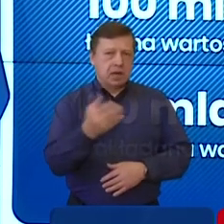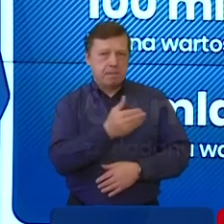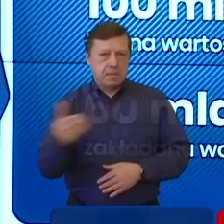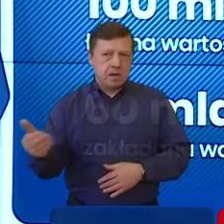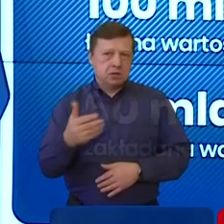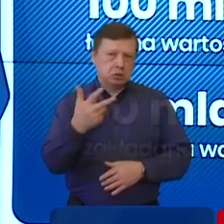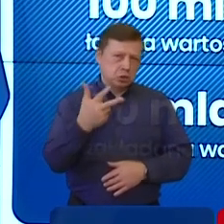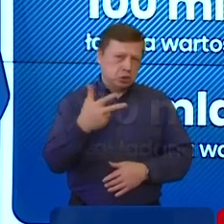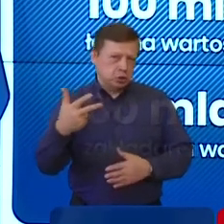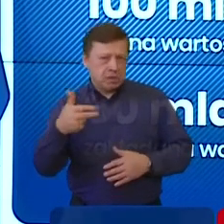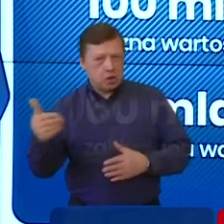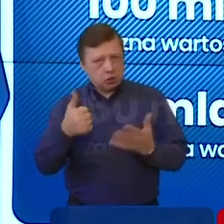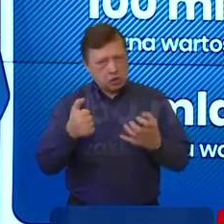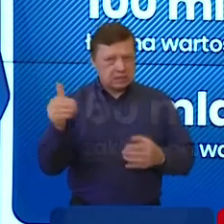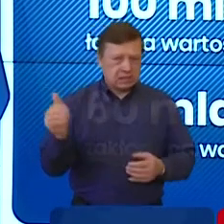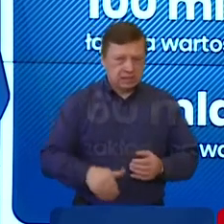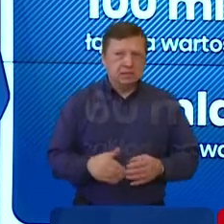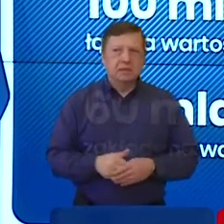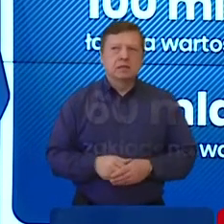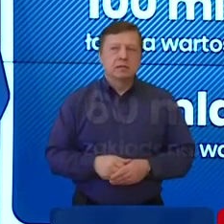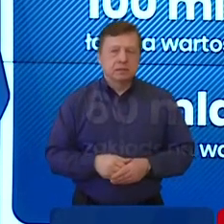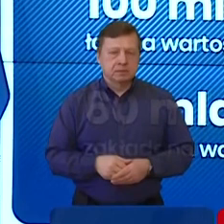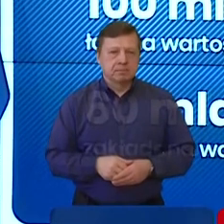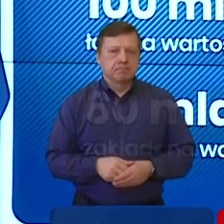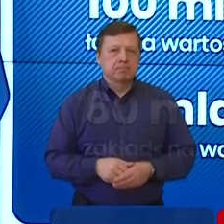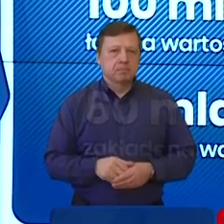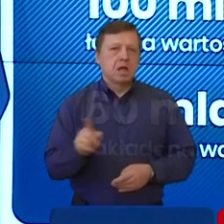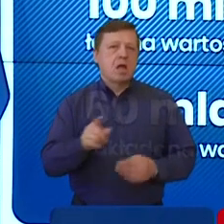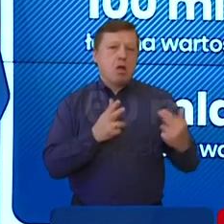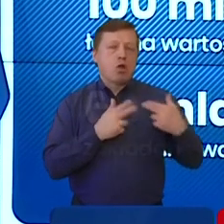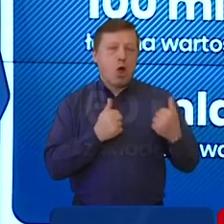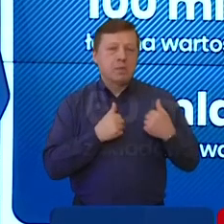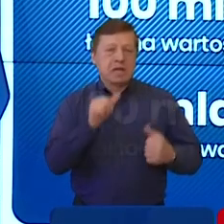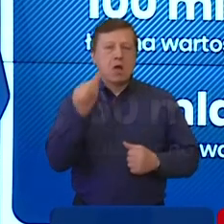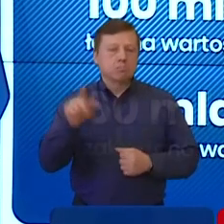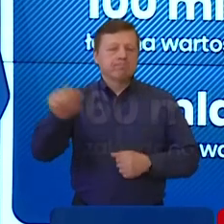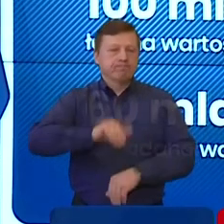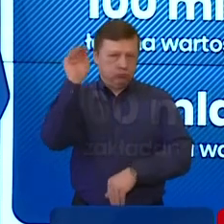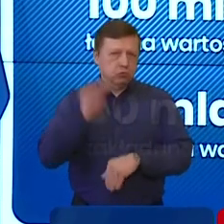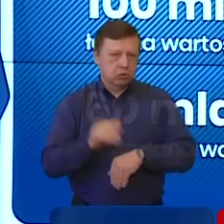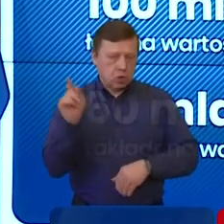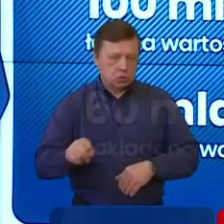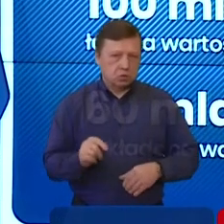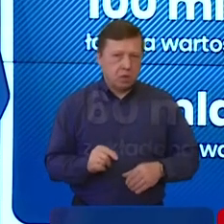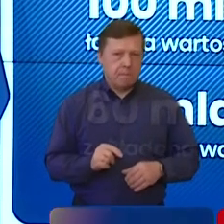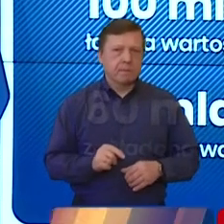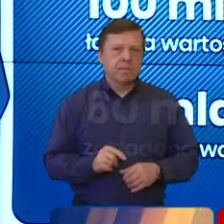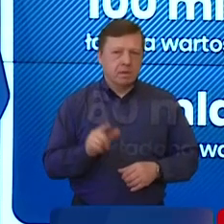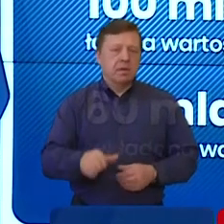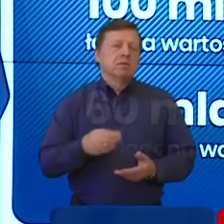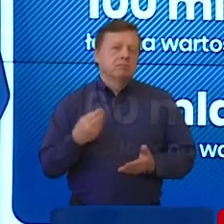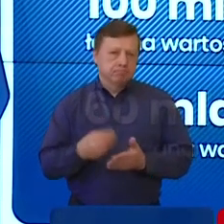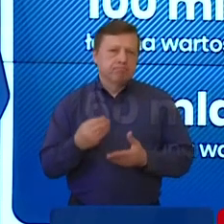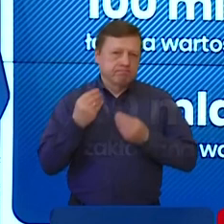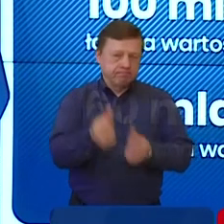złotych, 3 miliony 600. To wiąże się z zgodą ze strony Komisji Europejskiej na program, na udzielanie